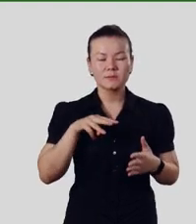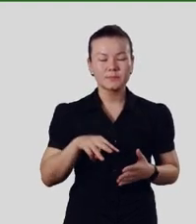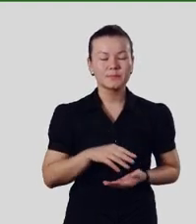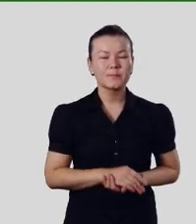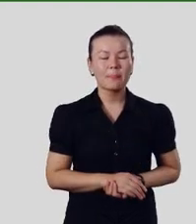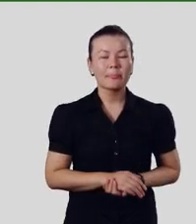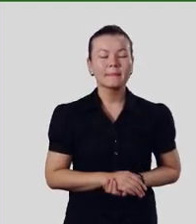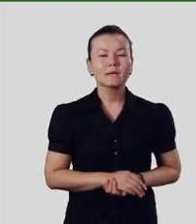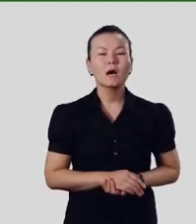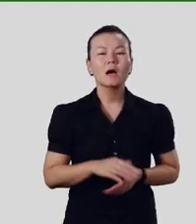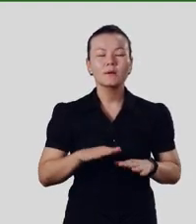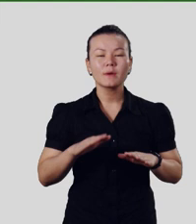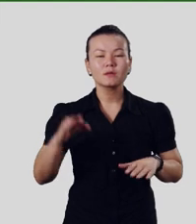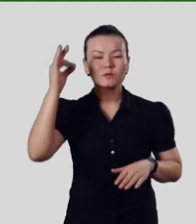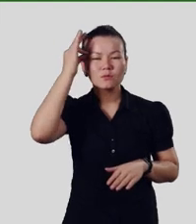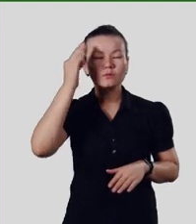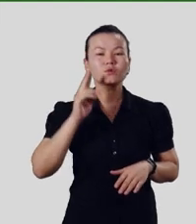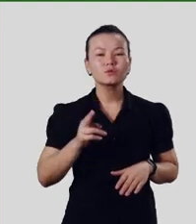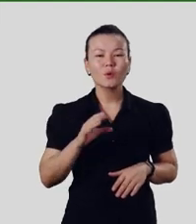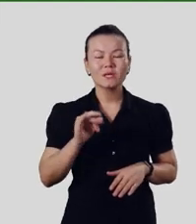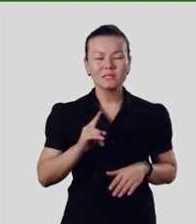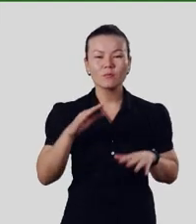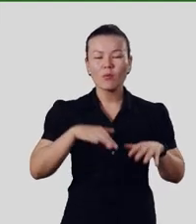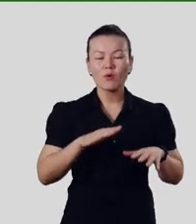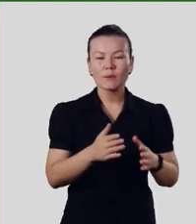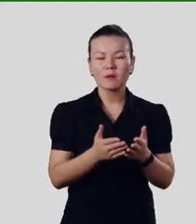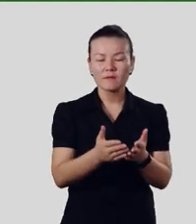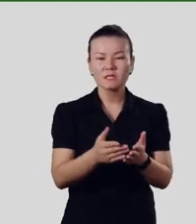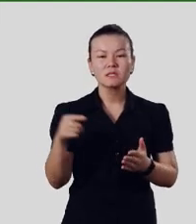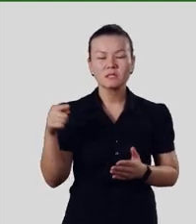Ребята, вспомните, кто из мореплавателей в